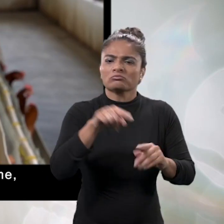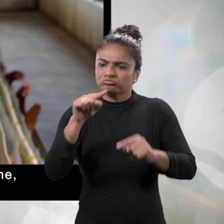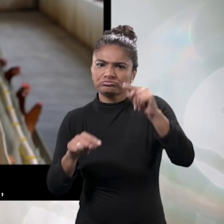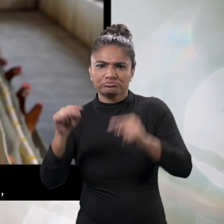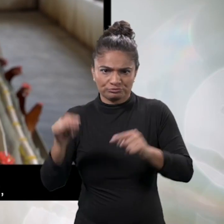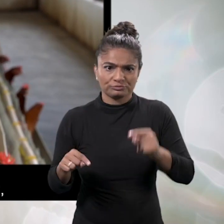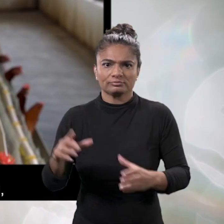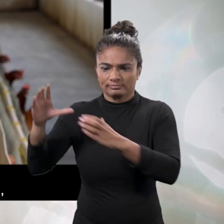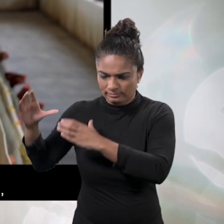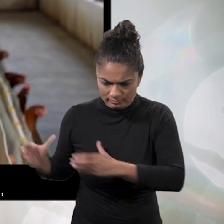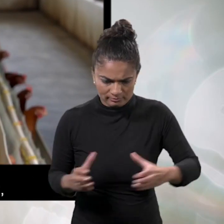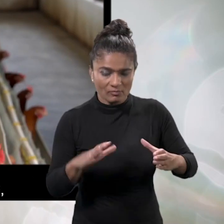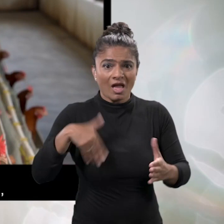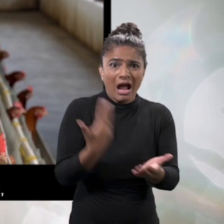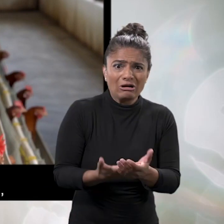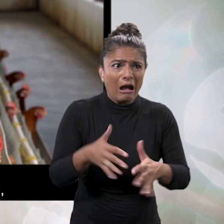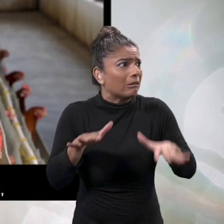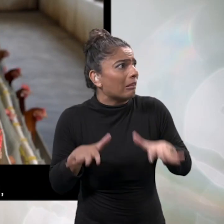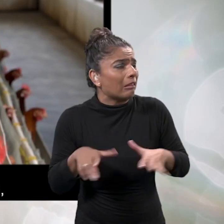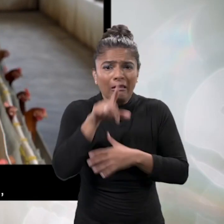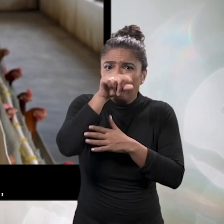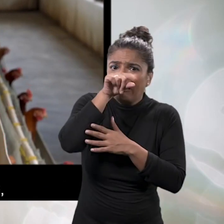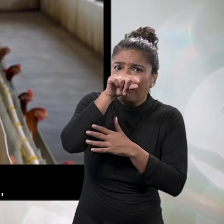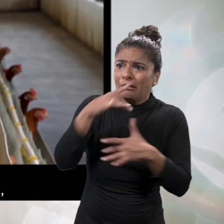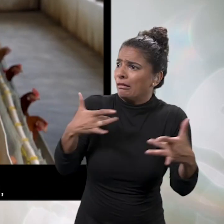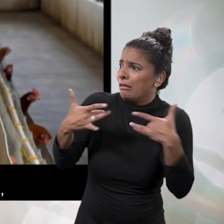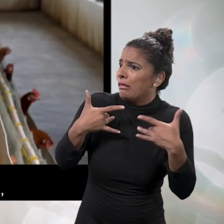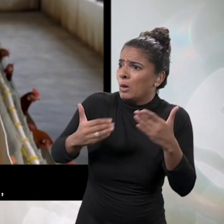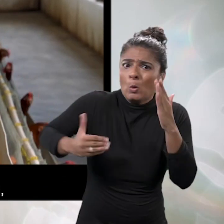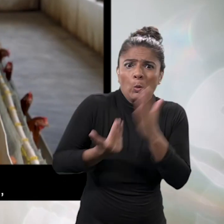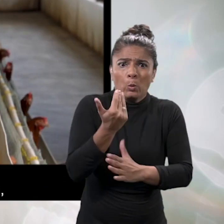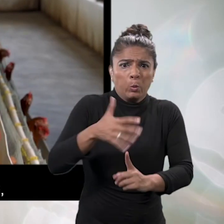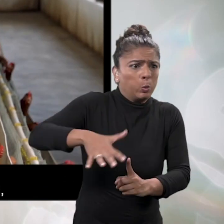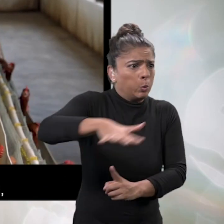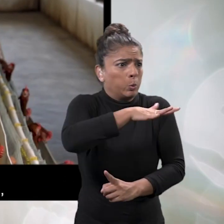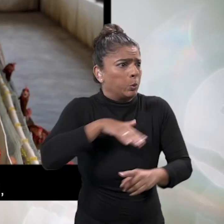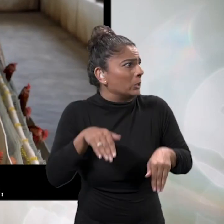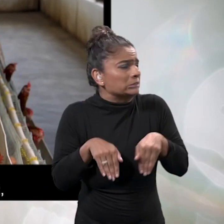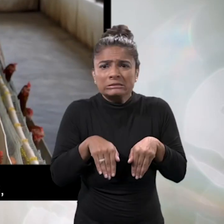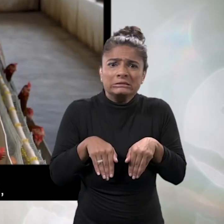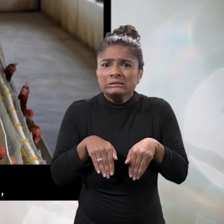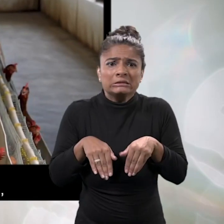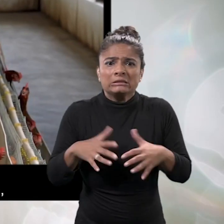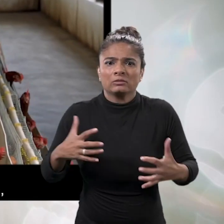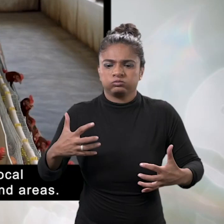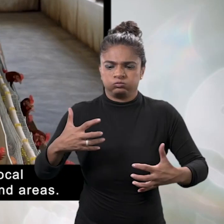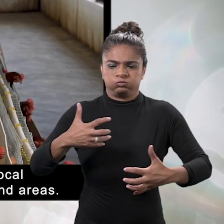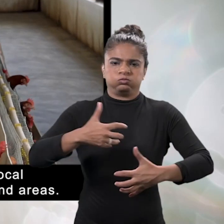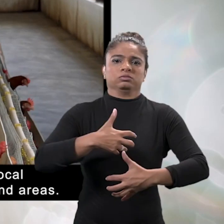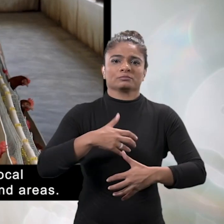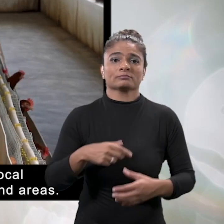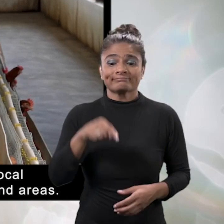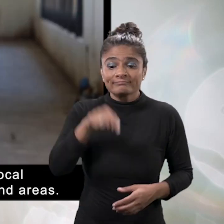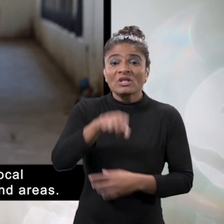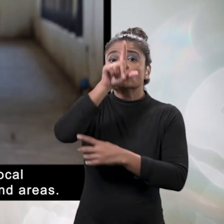njalo ngoba mayisafika zizeyiqala zibe ne-stress sokuthi i-environment intsha kuzona. Amaqanda